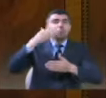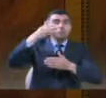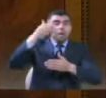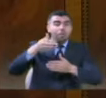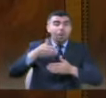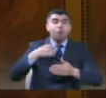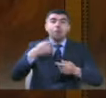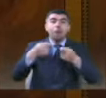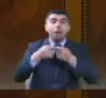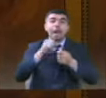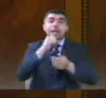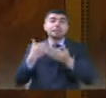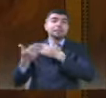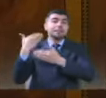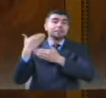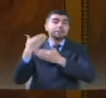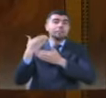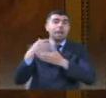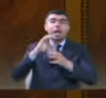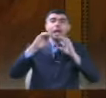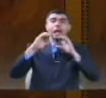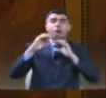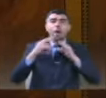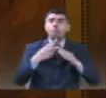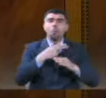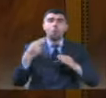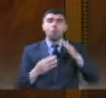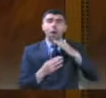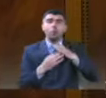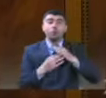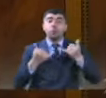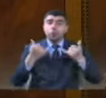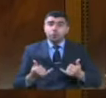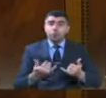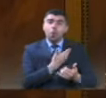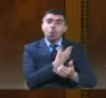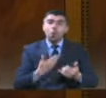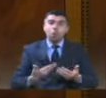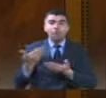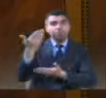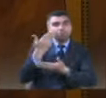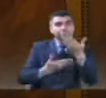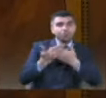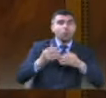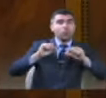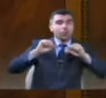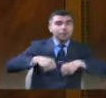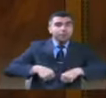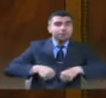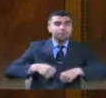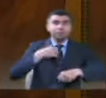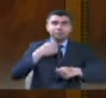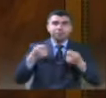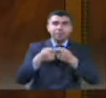الحكومة المسؤولة فحد اللحظة دون أن تمر ضرورة عبر آلية هذا الحوار الاجتماعي. للأسف الشديد إذا كان قال بأنه